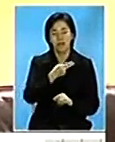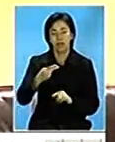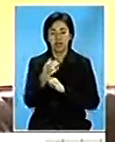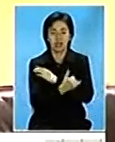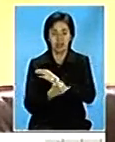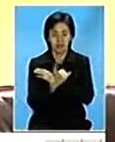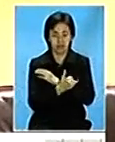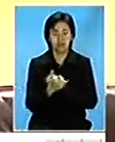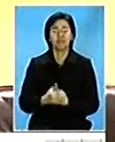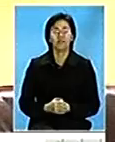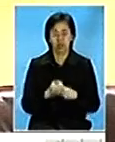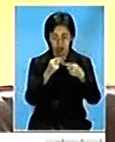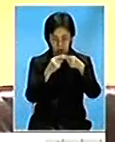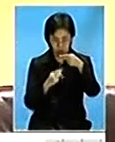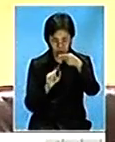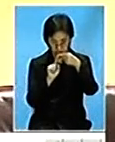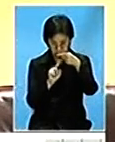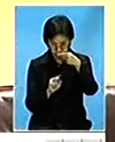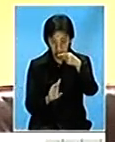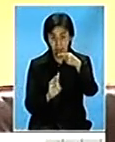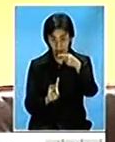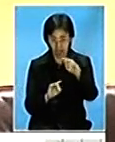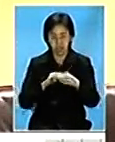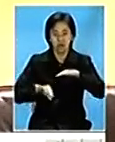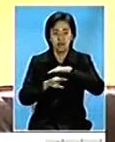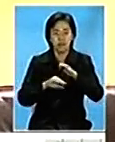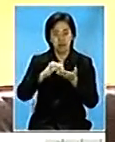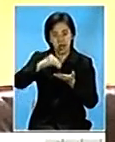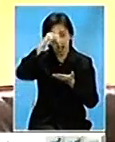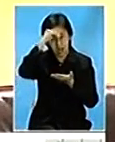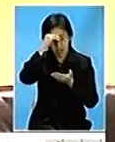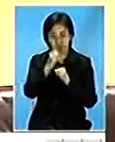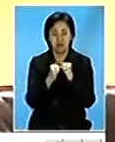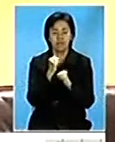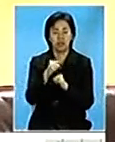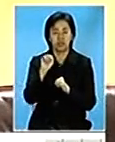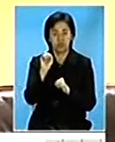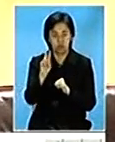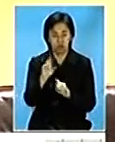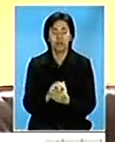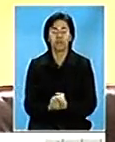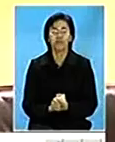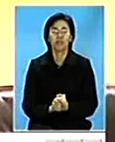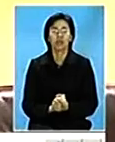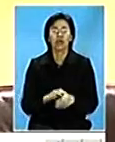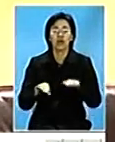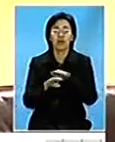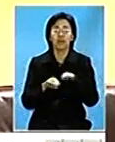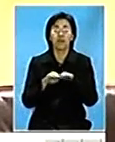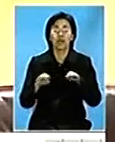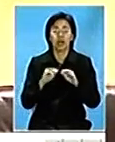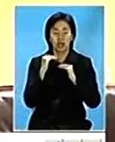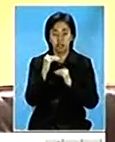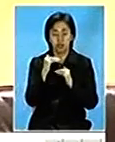ะครับซึ่งสาระและมาตรฐานการเรียนรู้คุณภาพผู้เรียน12ปีเนี่ยก็จะเป็นตัวชี้วัดซึ่งใน